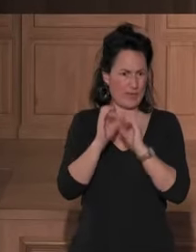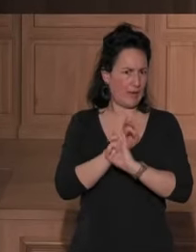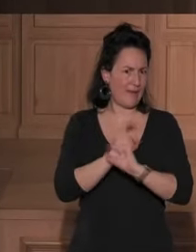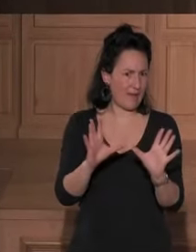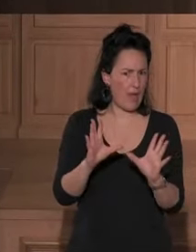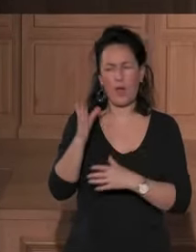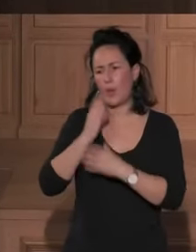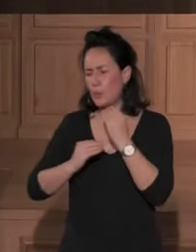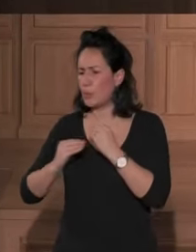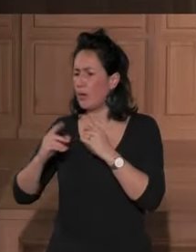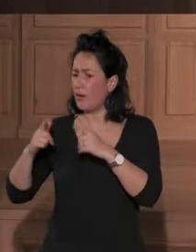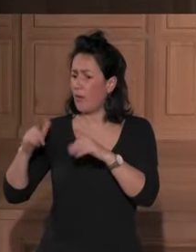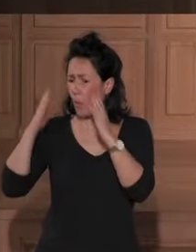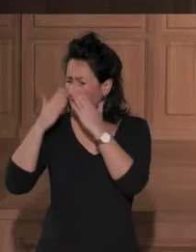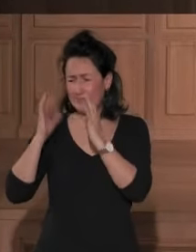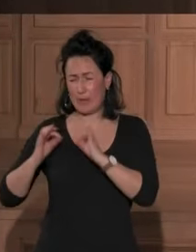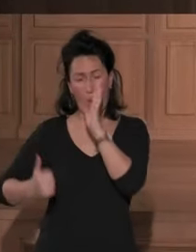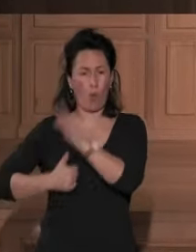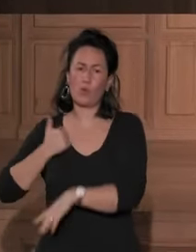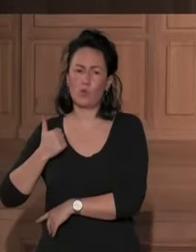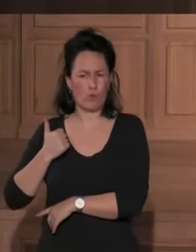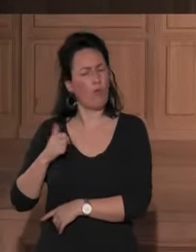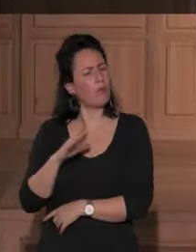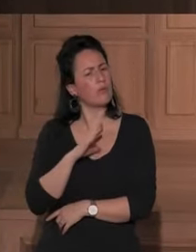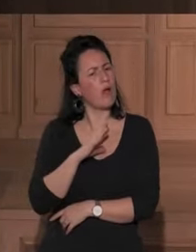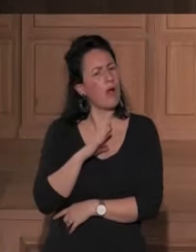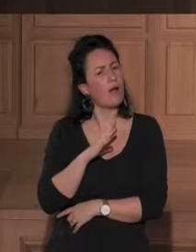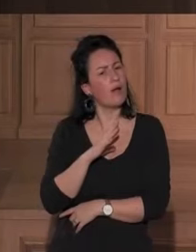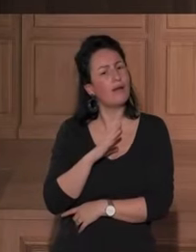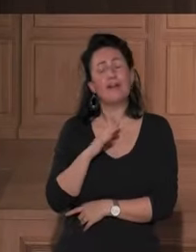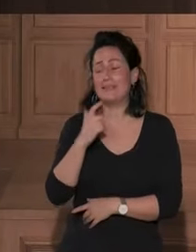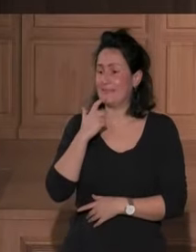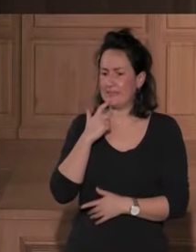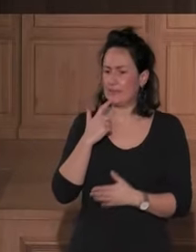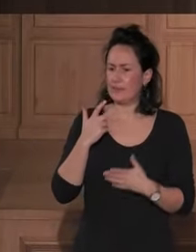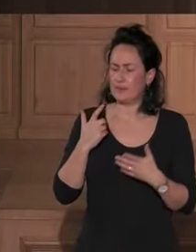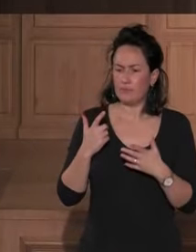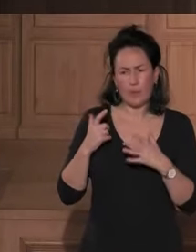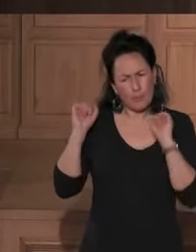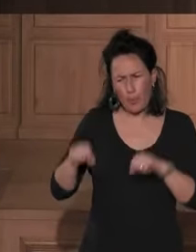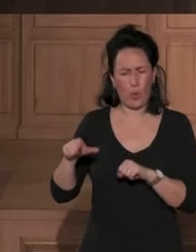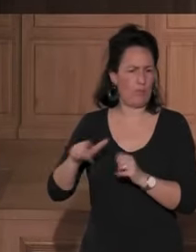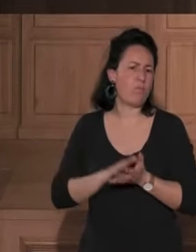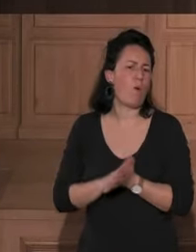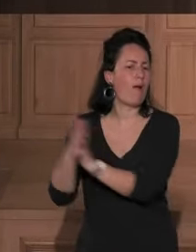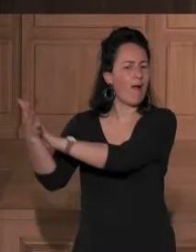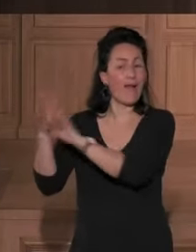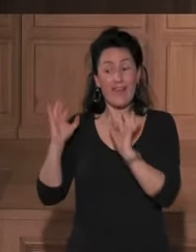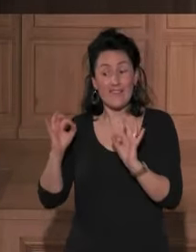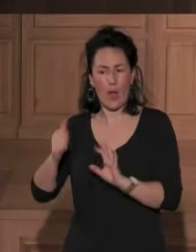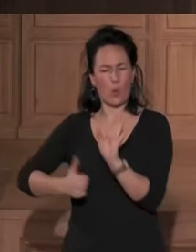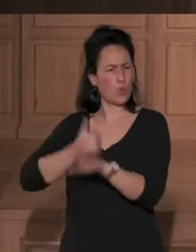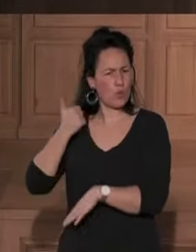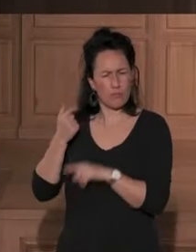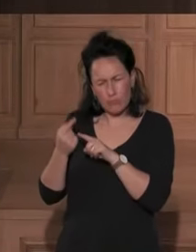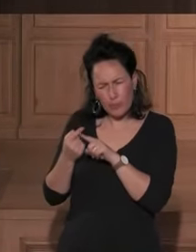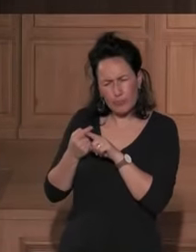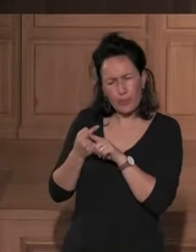reste peut-être non communicant, mais pas non autonome. Il est tous les jours avec des progrès dans la vie quotidienne. C'est-à-dire